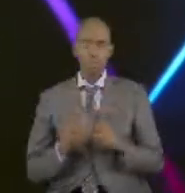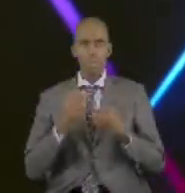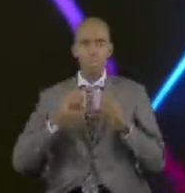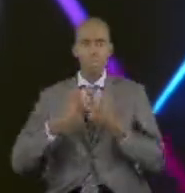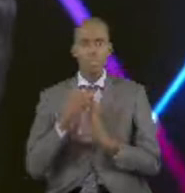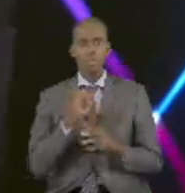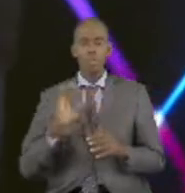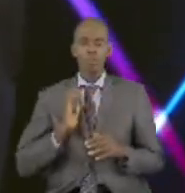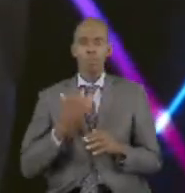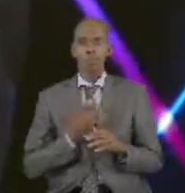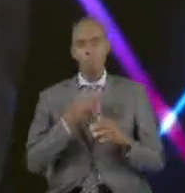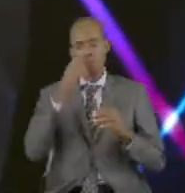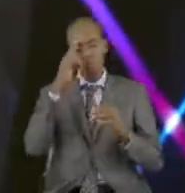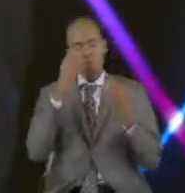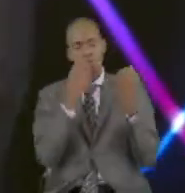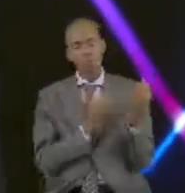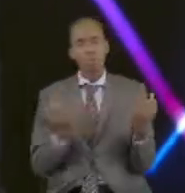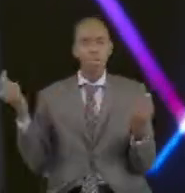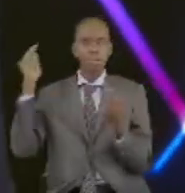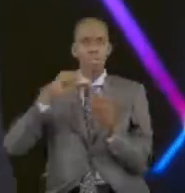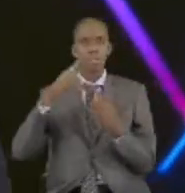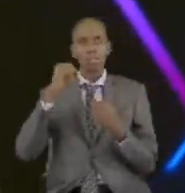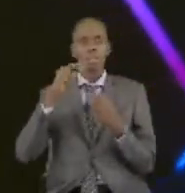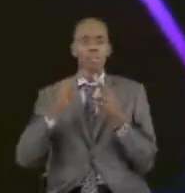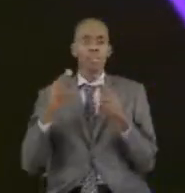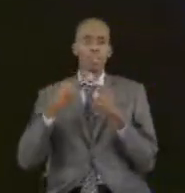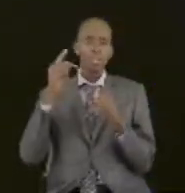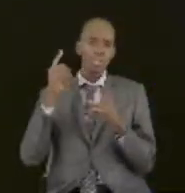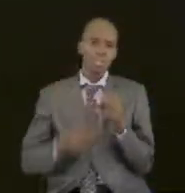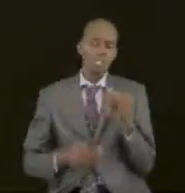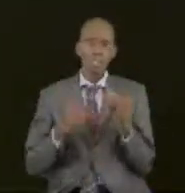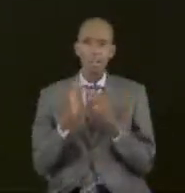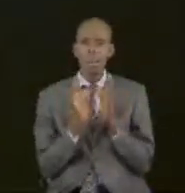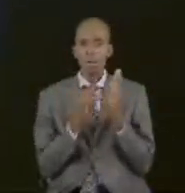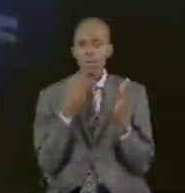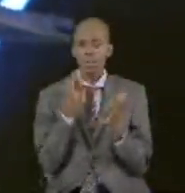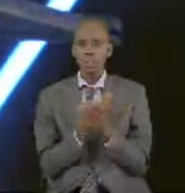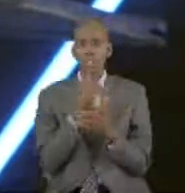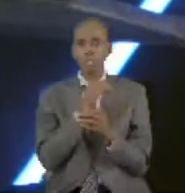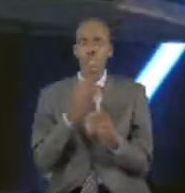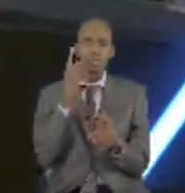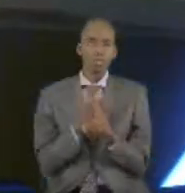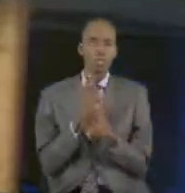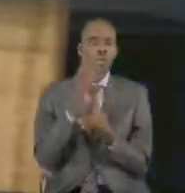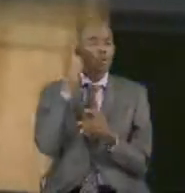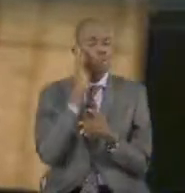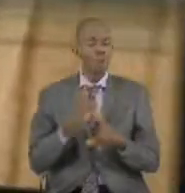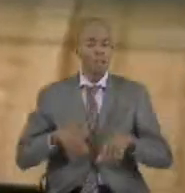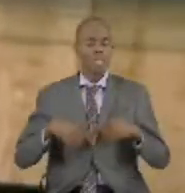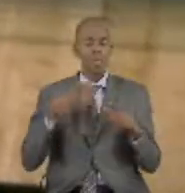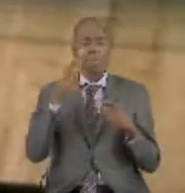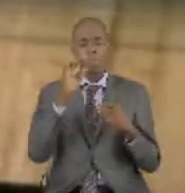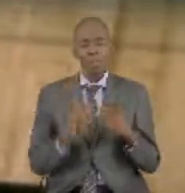de notre foi jusqu'à la fin et dire le gist vivre à part la fois